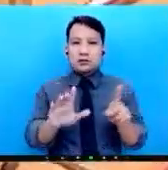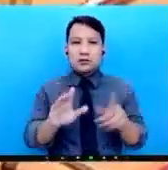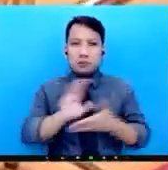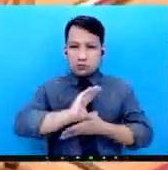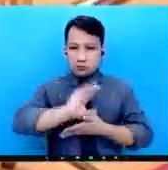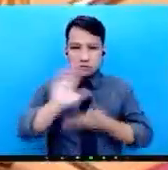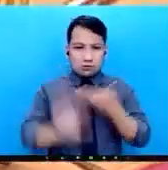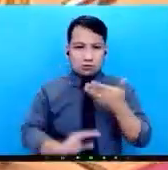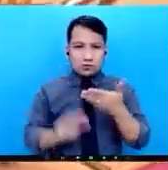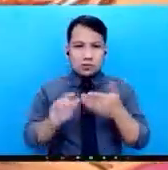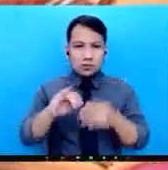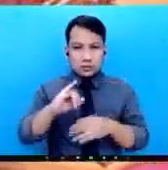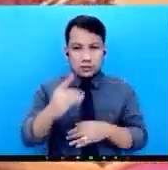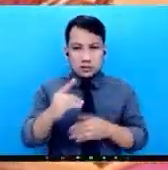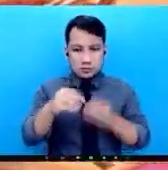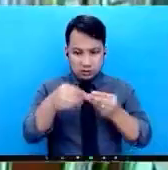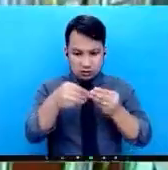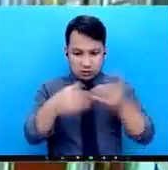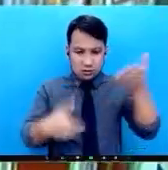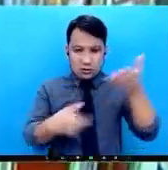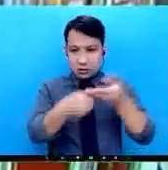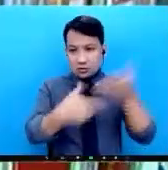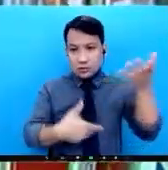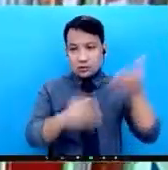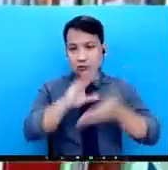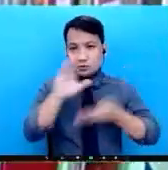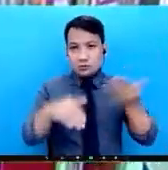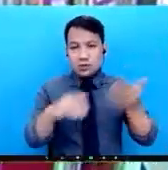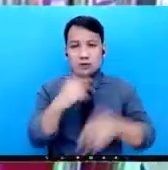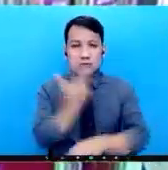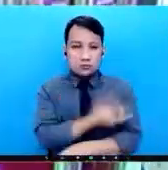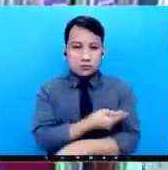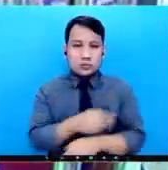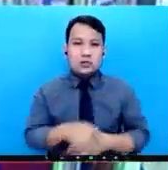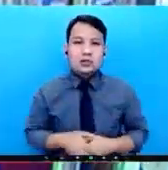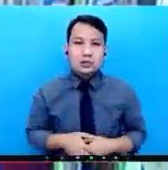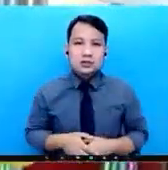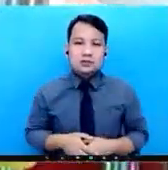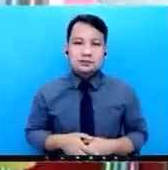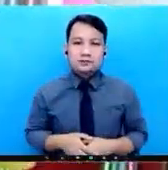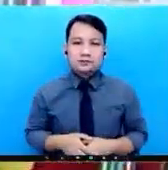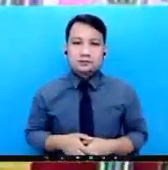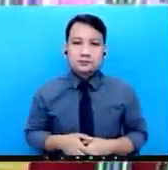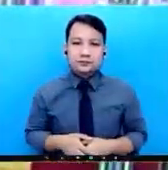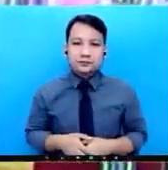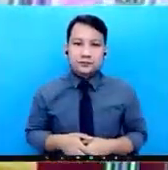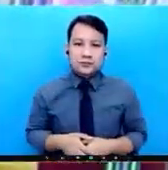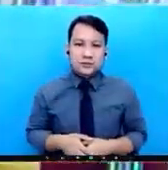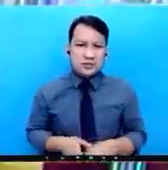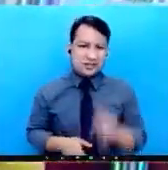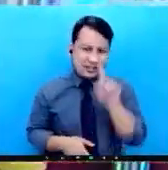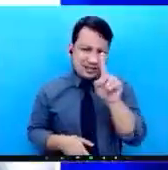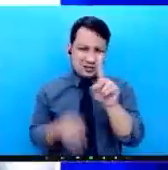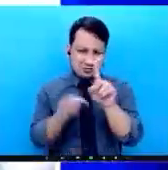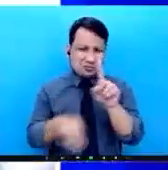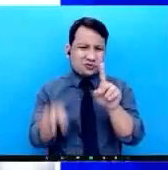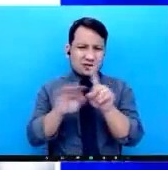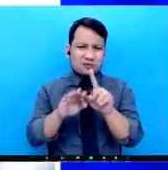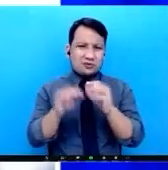iisang card ang detalye ng primary doses at booster shot. Sana lang para uniform